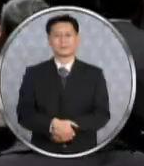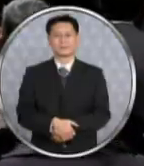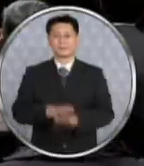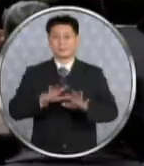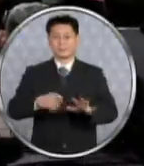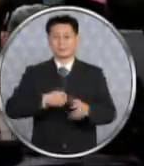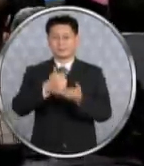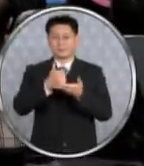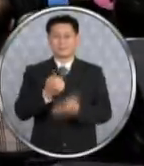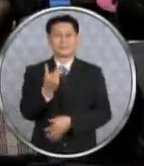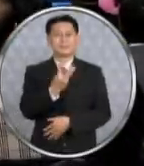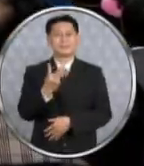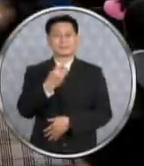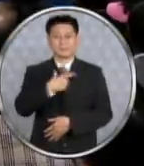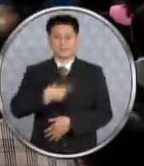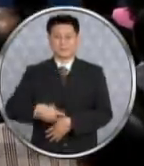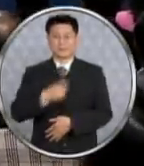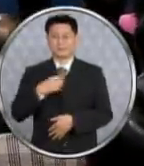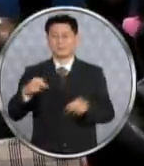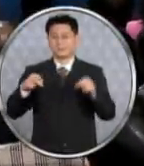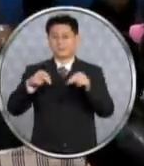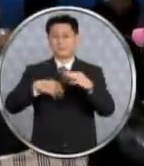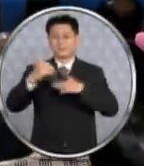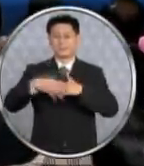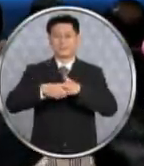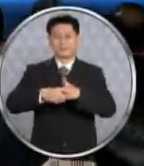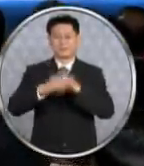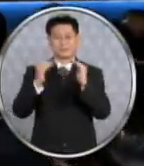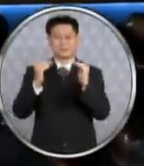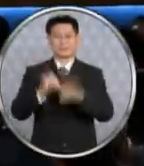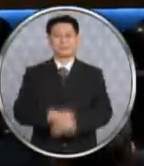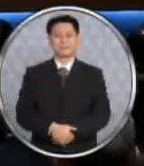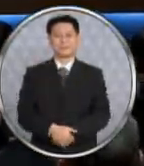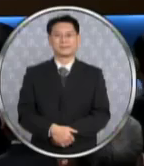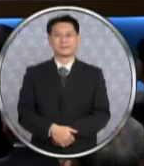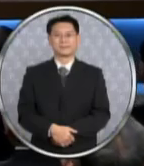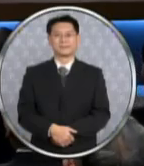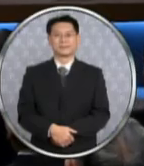我们先恭请三位总统候选人走向台前，彼此握手致意。